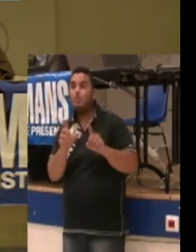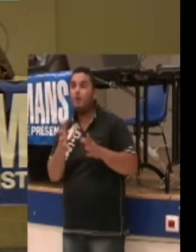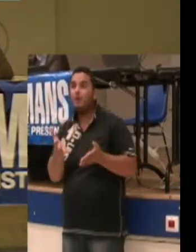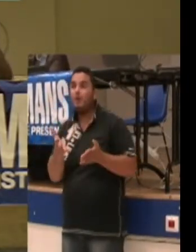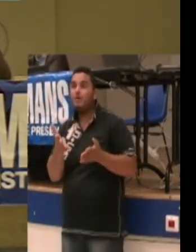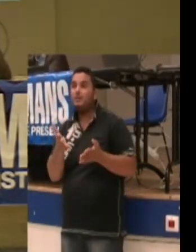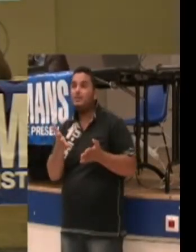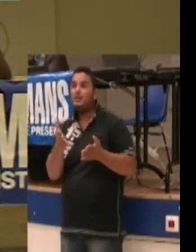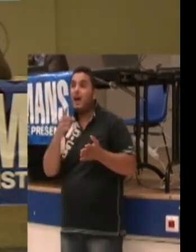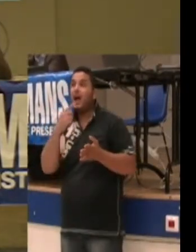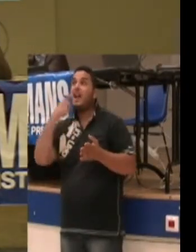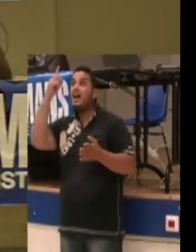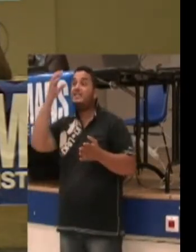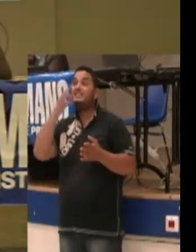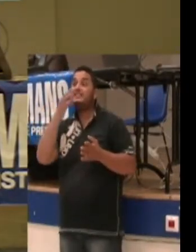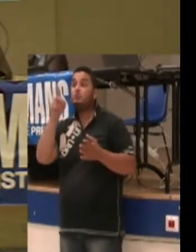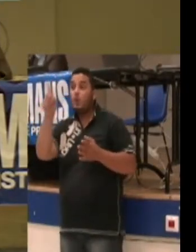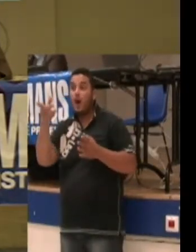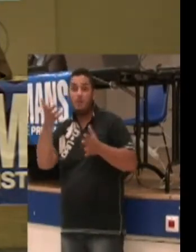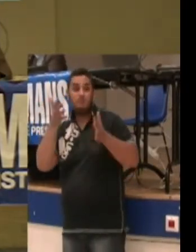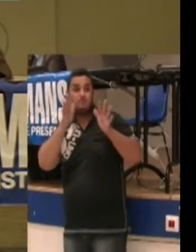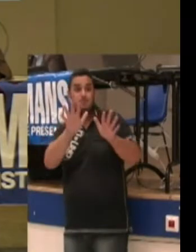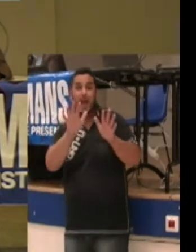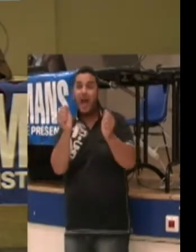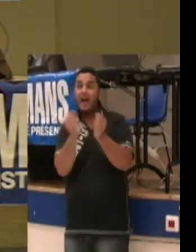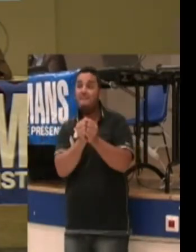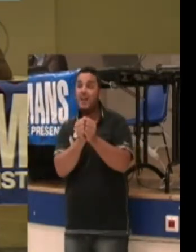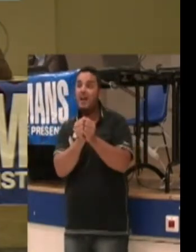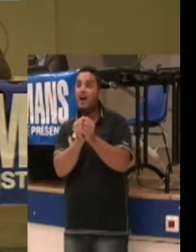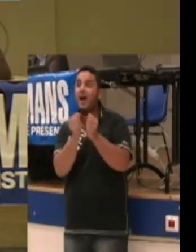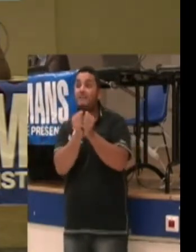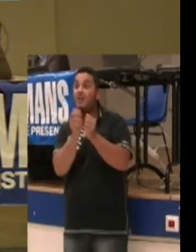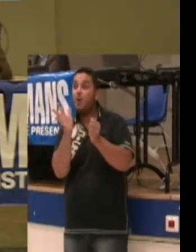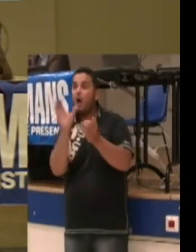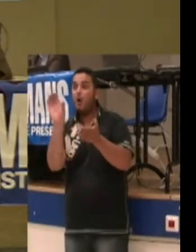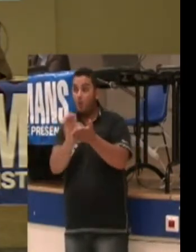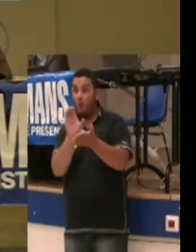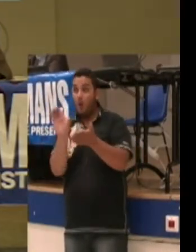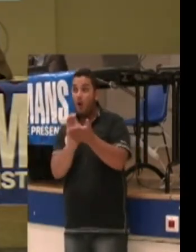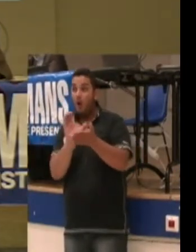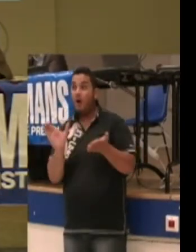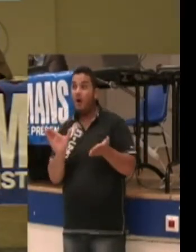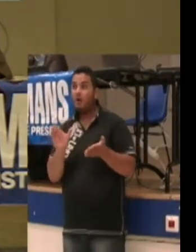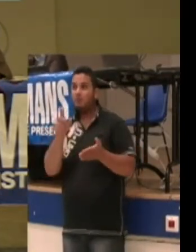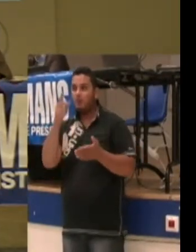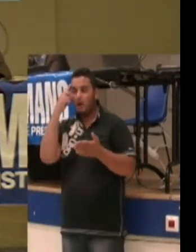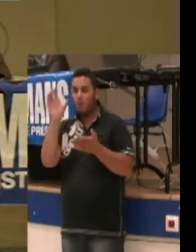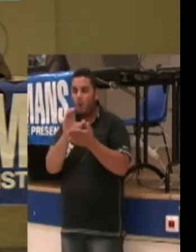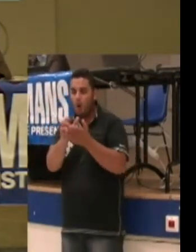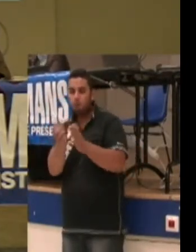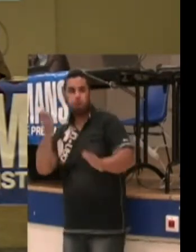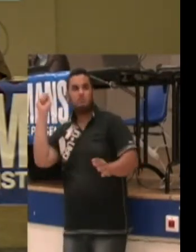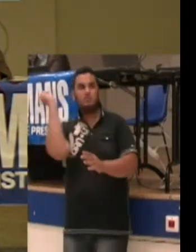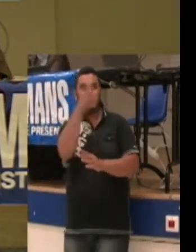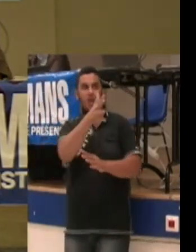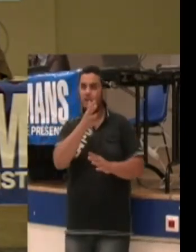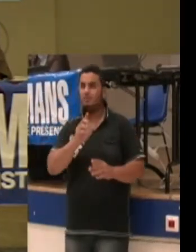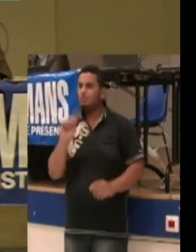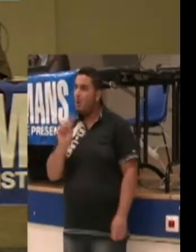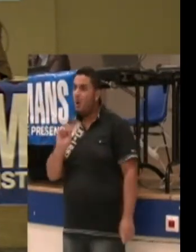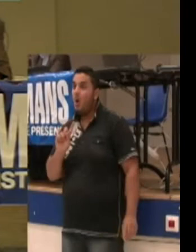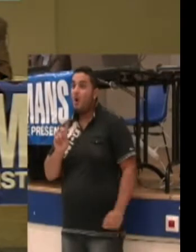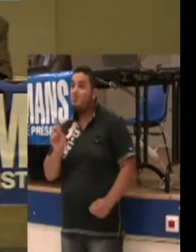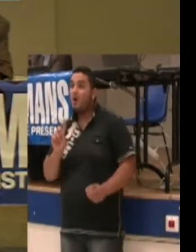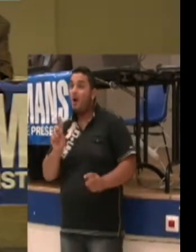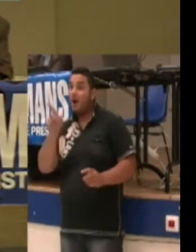بِهِ بِهِ بِسَا avec le Coran. Ok? Comment? Tu prends le Coran et tu le jettes à la figure? Non. Tu prends le Coran et